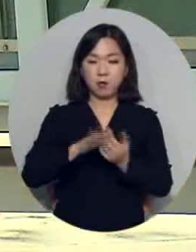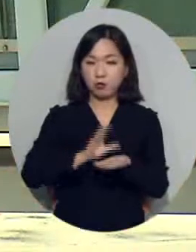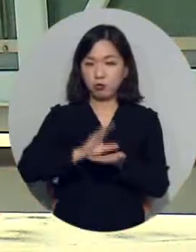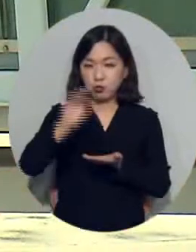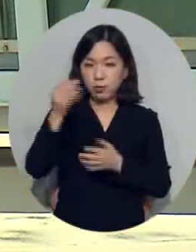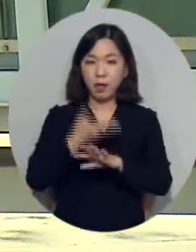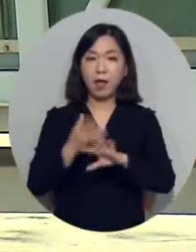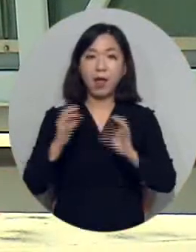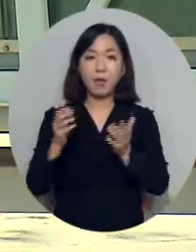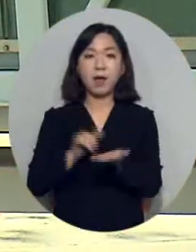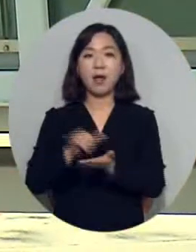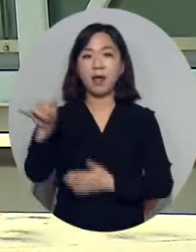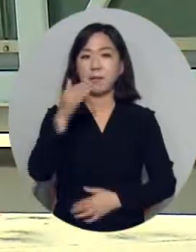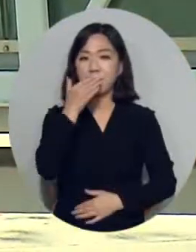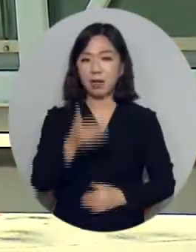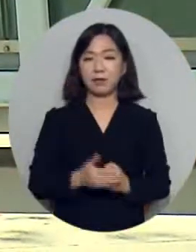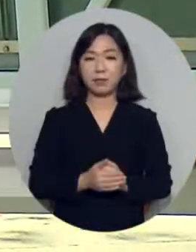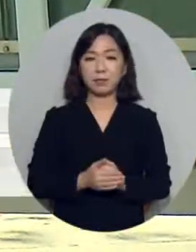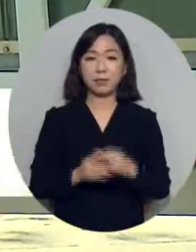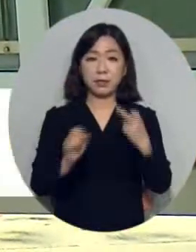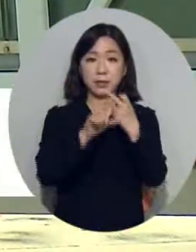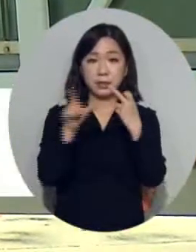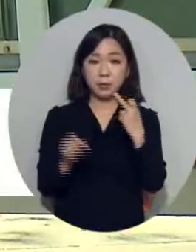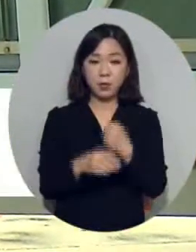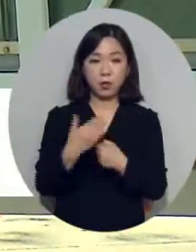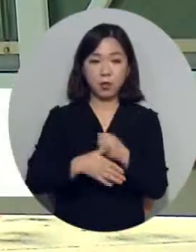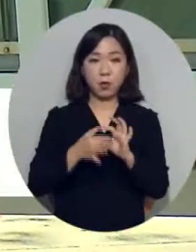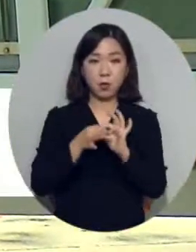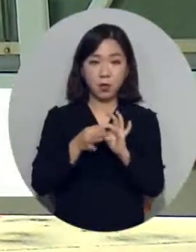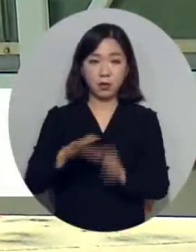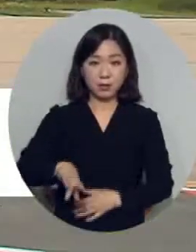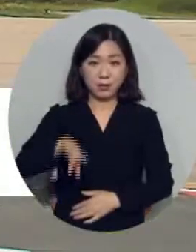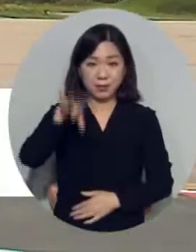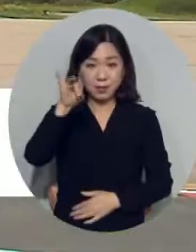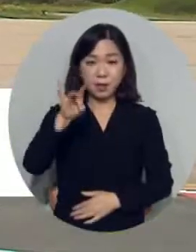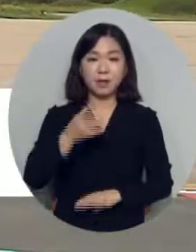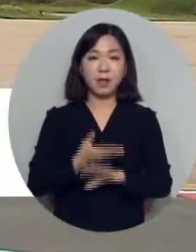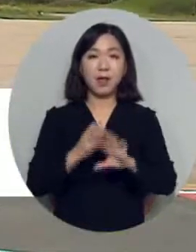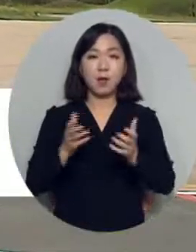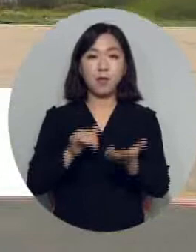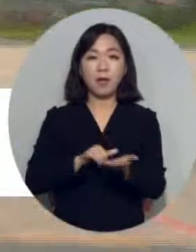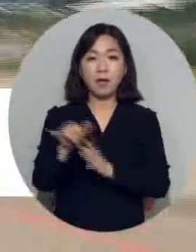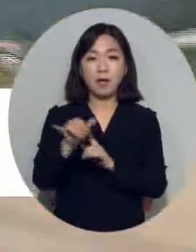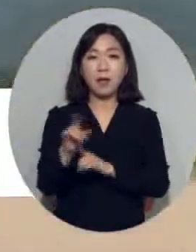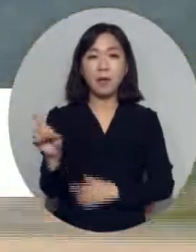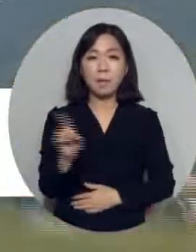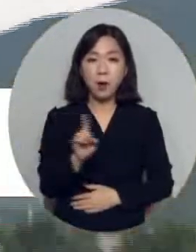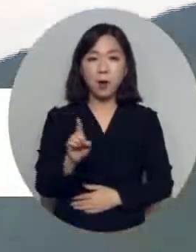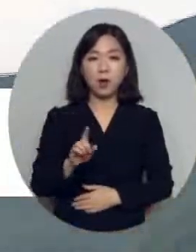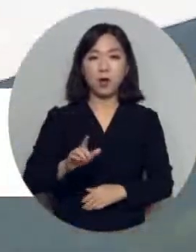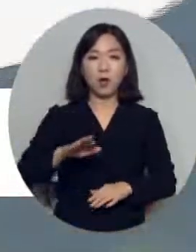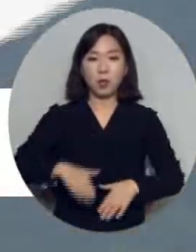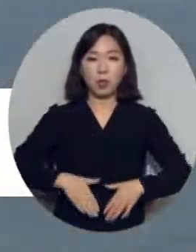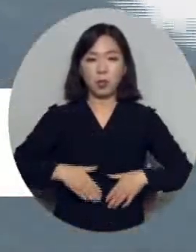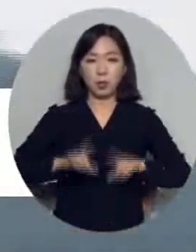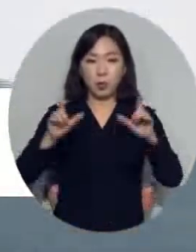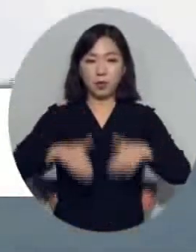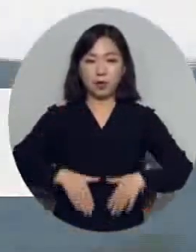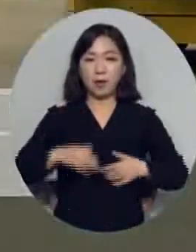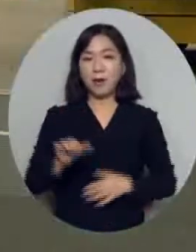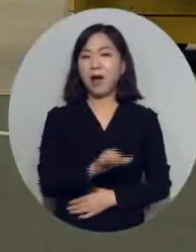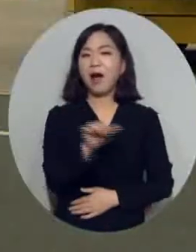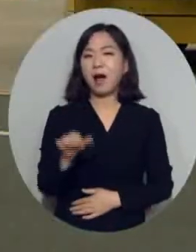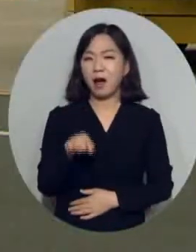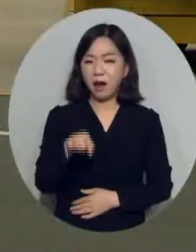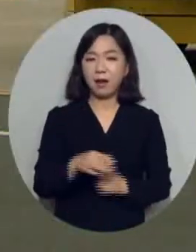있습니다. 다음 달인 12월, 대구와 연결될 첫 국제 하늘길은 부정기 노선으로 동남아가 유력합니다.